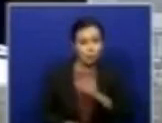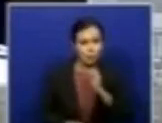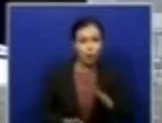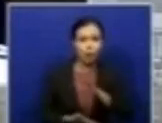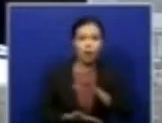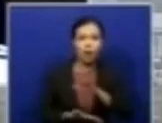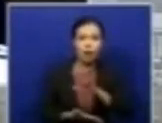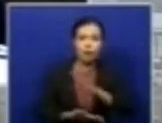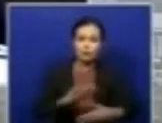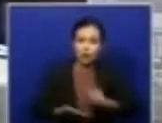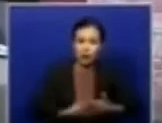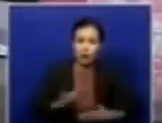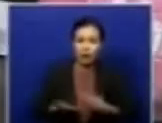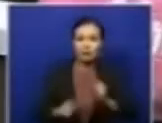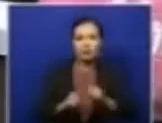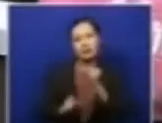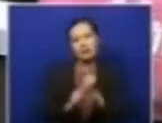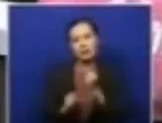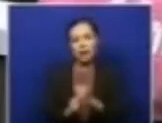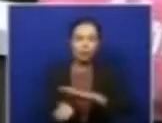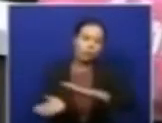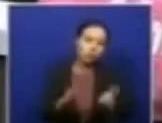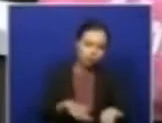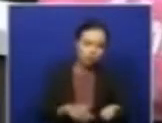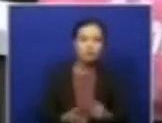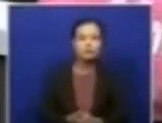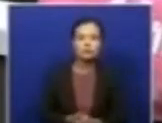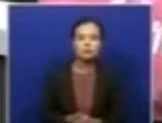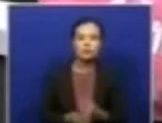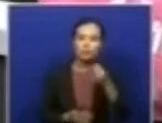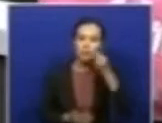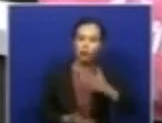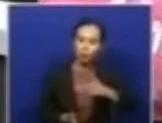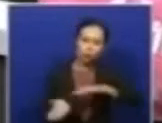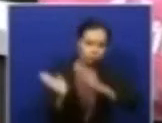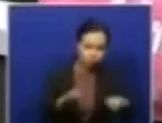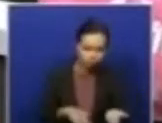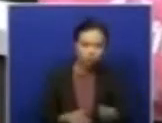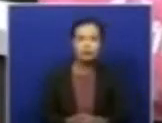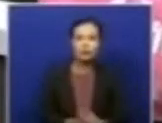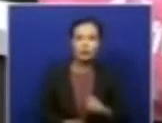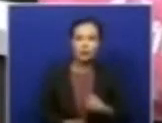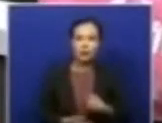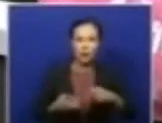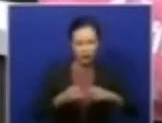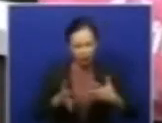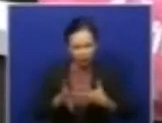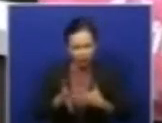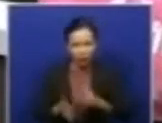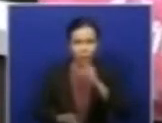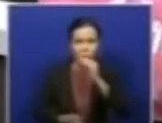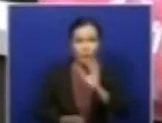ารัฐที่ท่านไปทำแล้วล้มเหลวบ้านผมเลยเหลวหมดนี่ผมยังติดใจเท่าทุกวันนี่ไม่พูดถึงไ